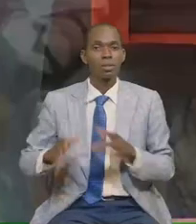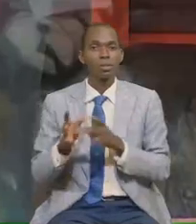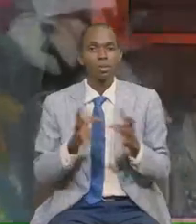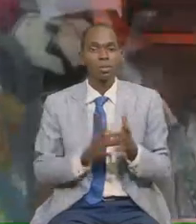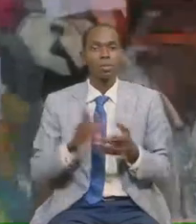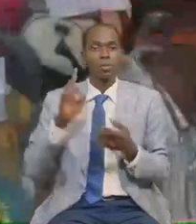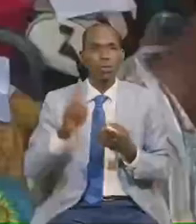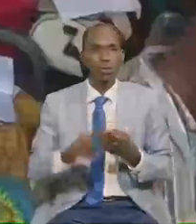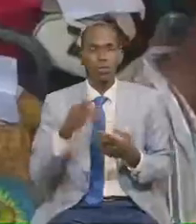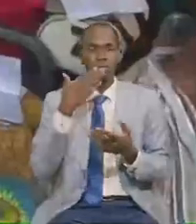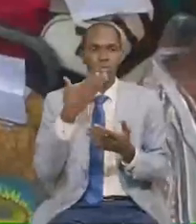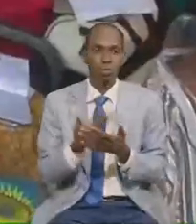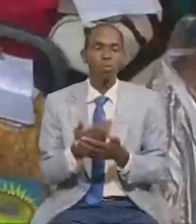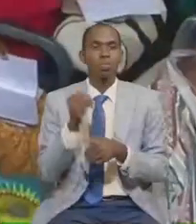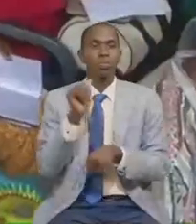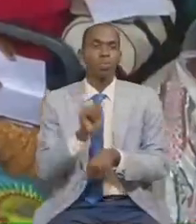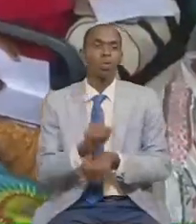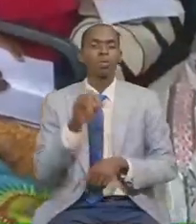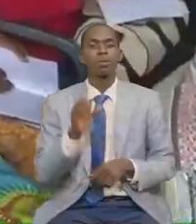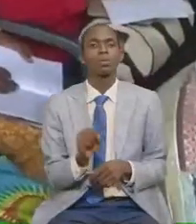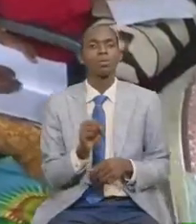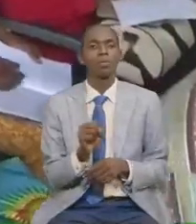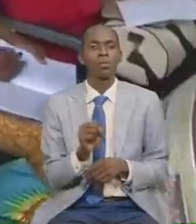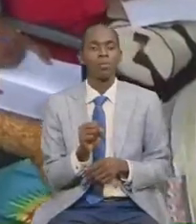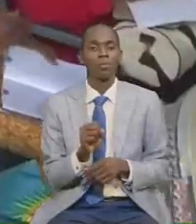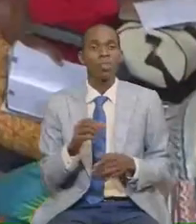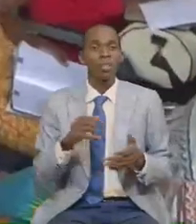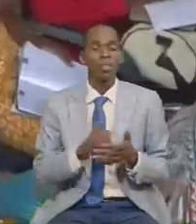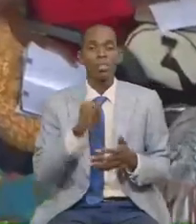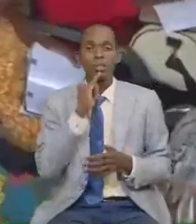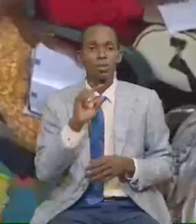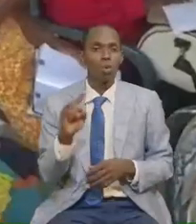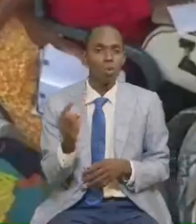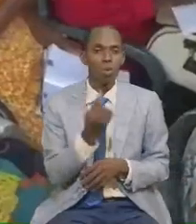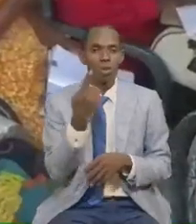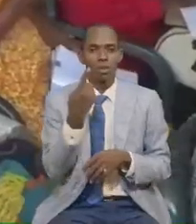bonnes œuvres. C'est les œuvres